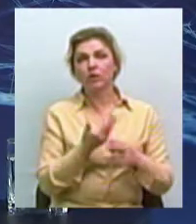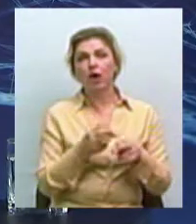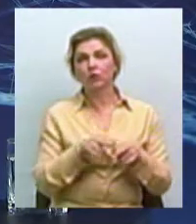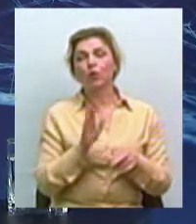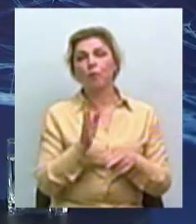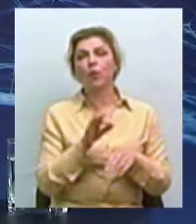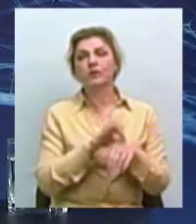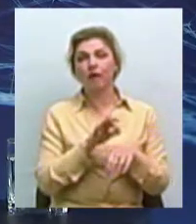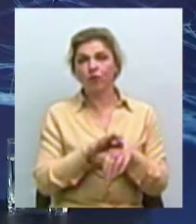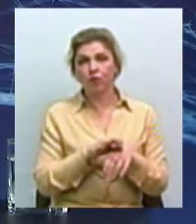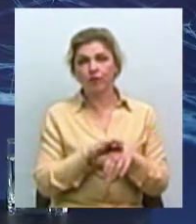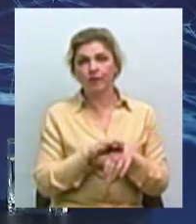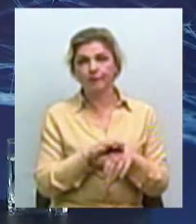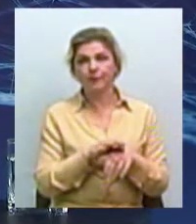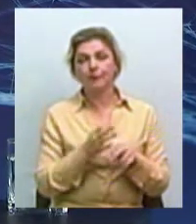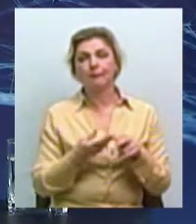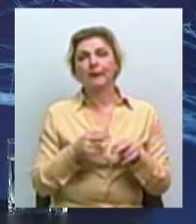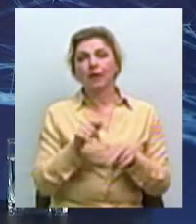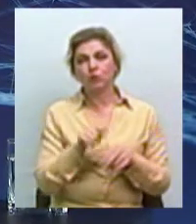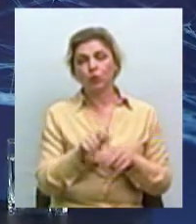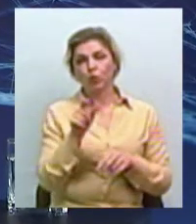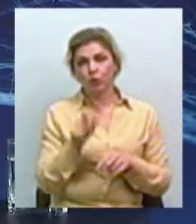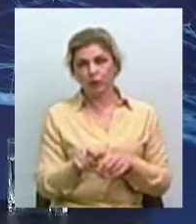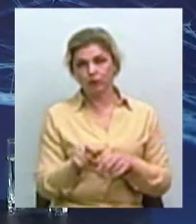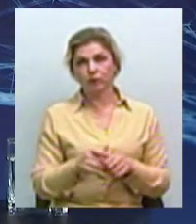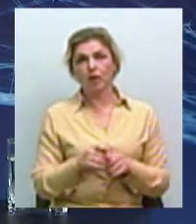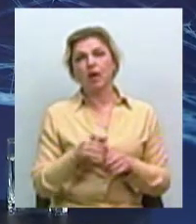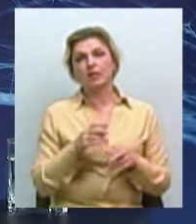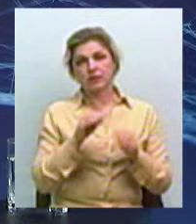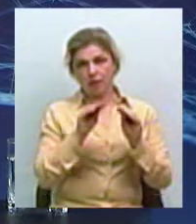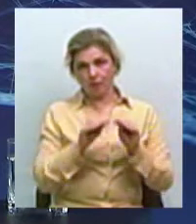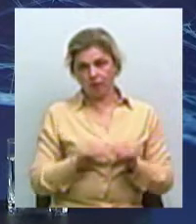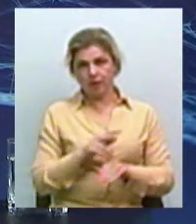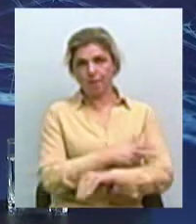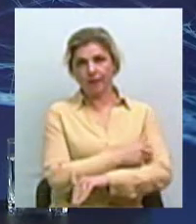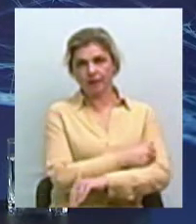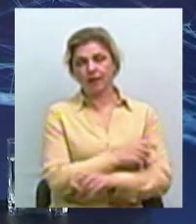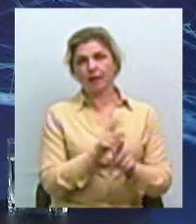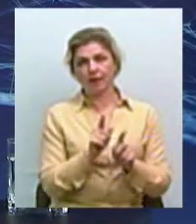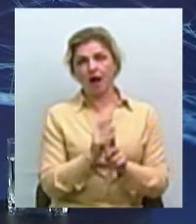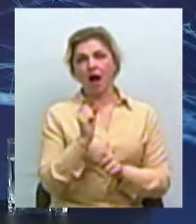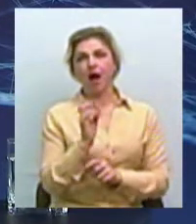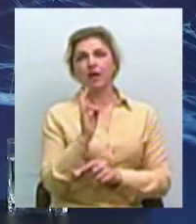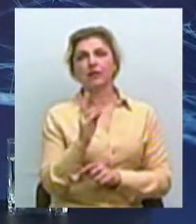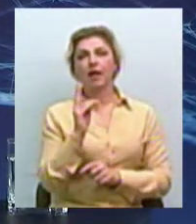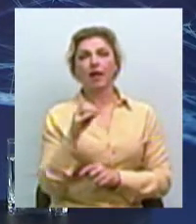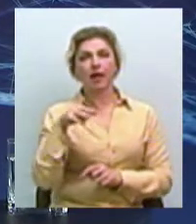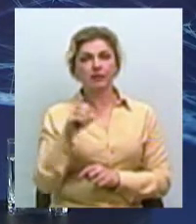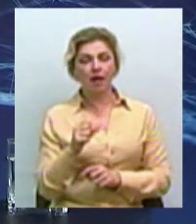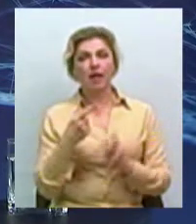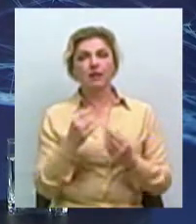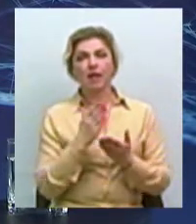захворювання потрібно вакцинувати цю людину в даний момент, заповнюється медична маленька така анкетка, де також